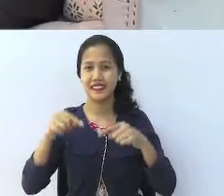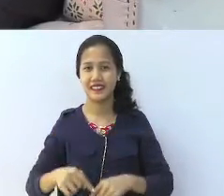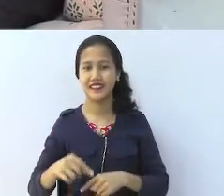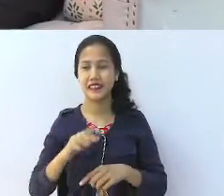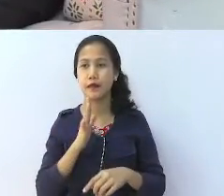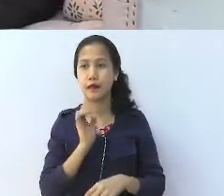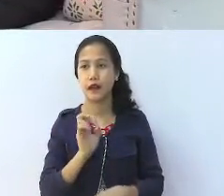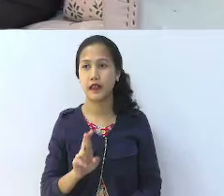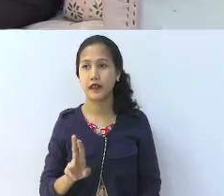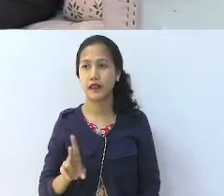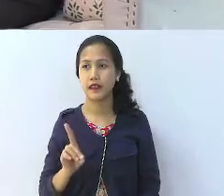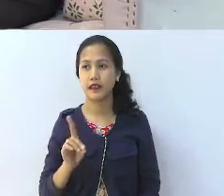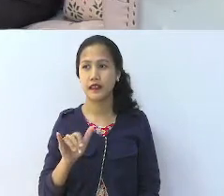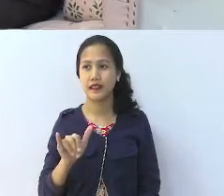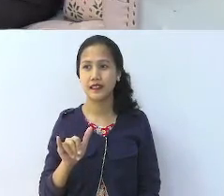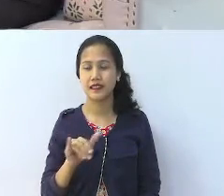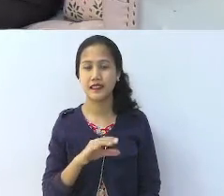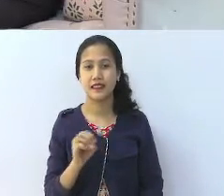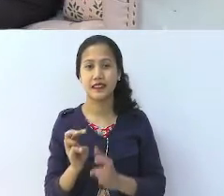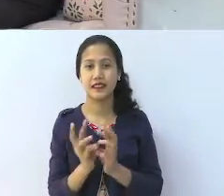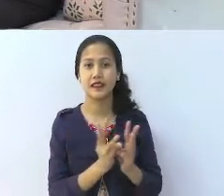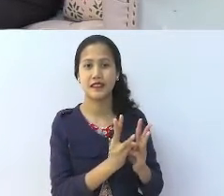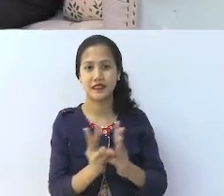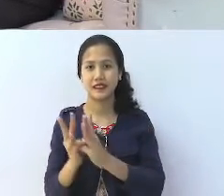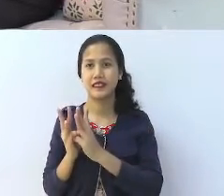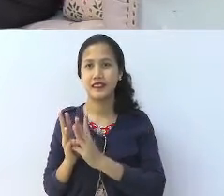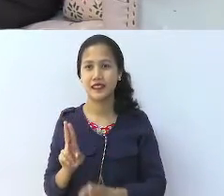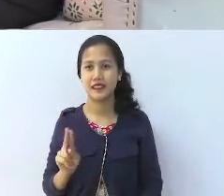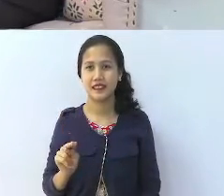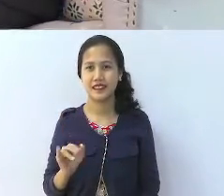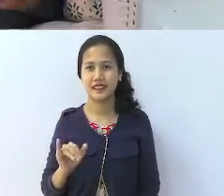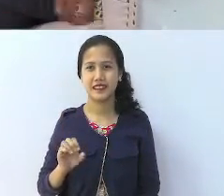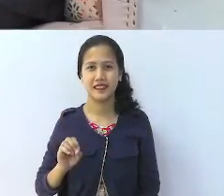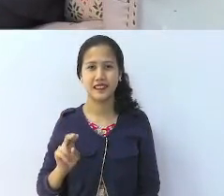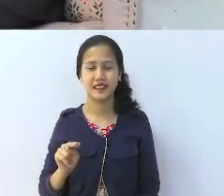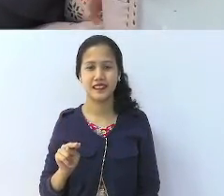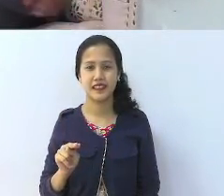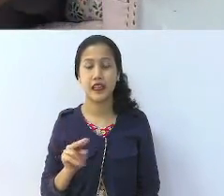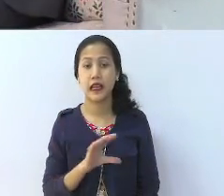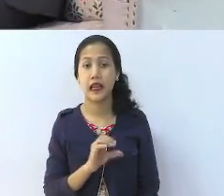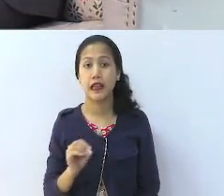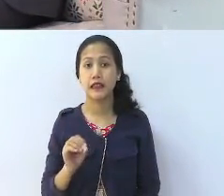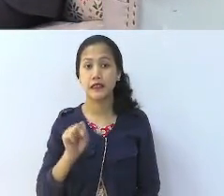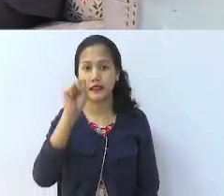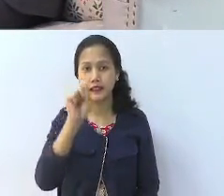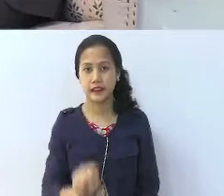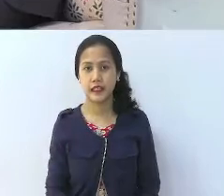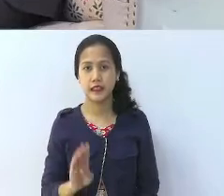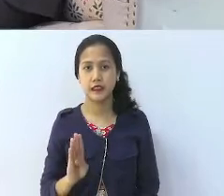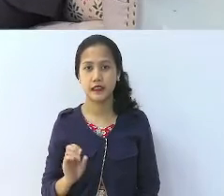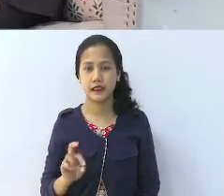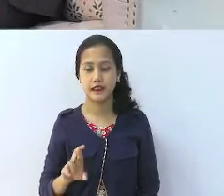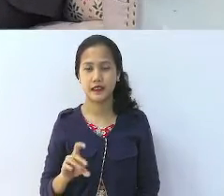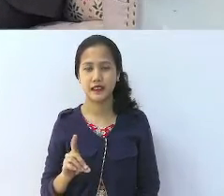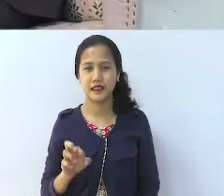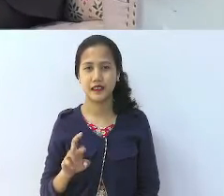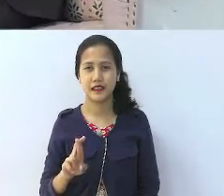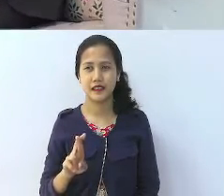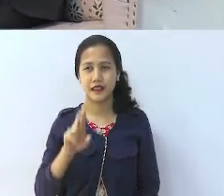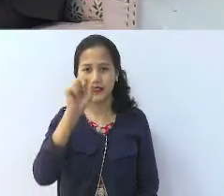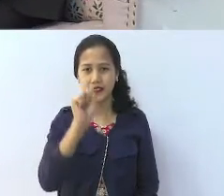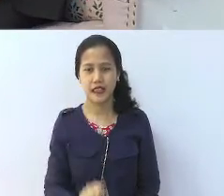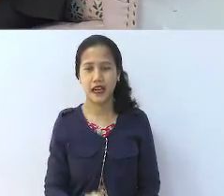Central East. Yes, ang West Side, nandyan din. West Side. At ang Makati West.